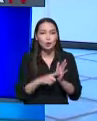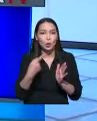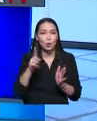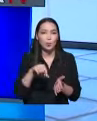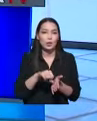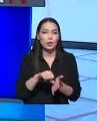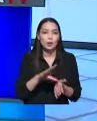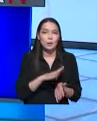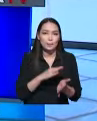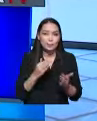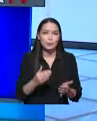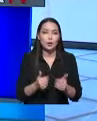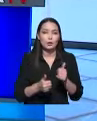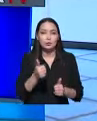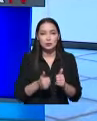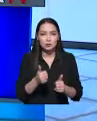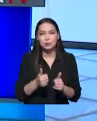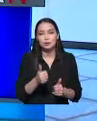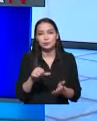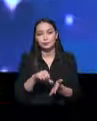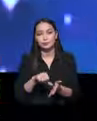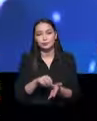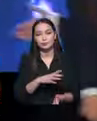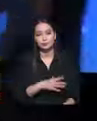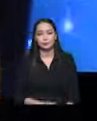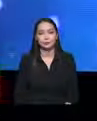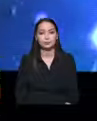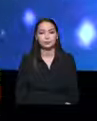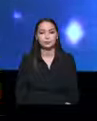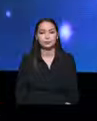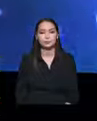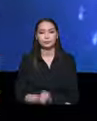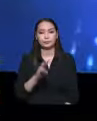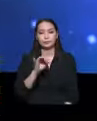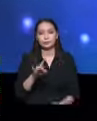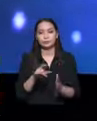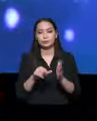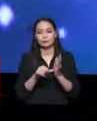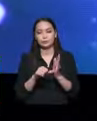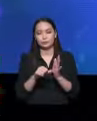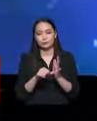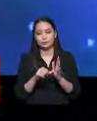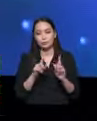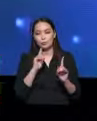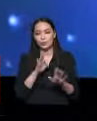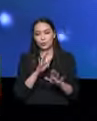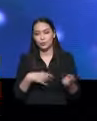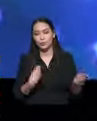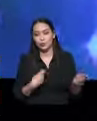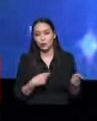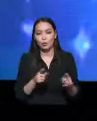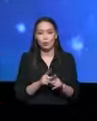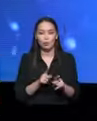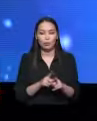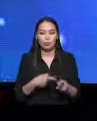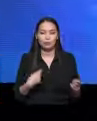өтуіне қалалық жастар ресурсы орталығы мұрындық болды. Алияр Тұяқ 6 жыл музыкалық мектепте дәріс алған, домбыраның құлағында ойнайды.